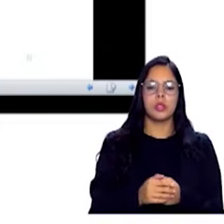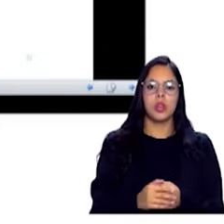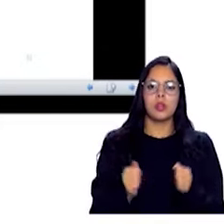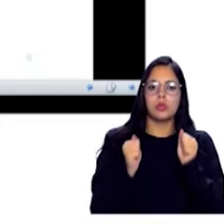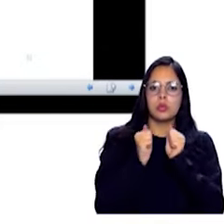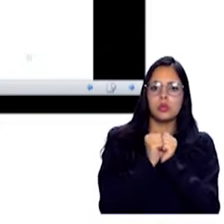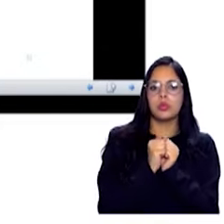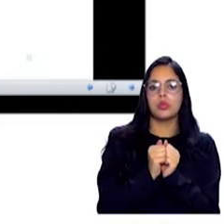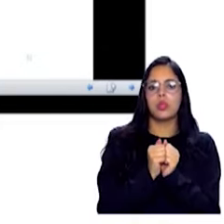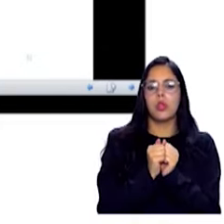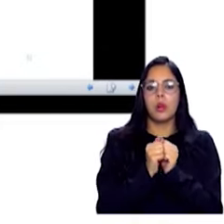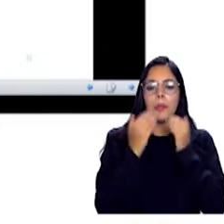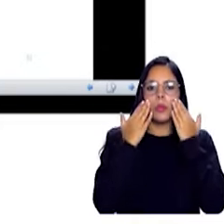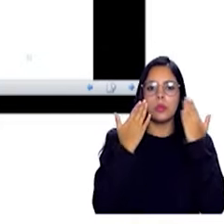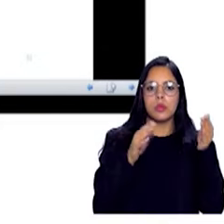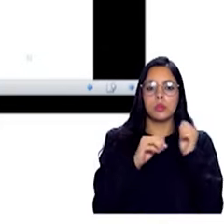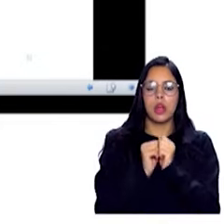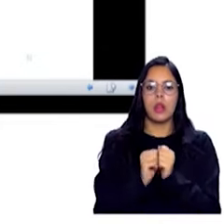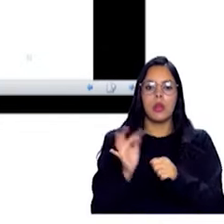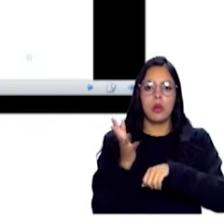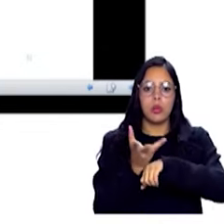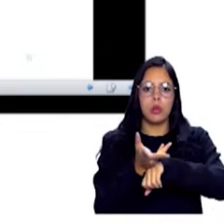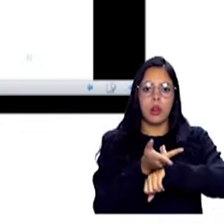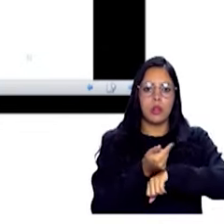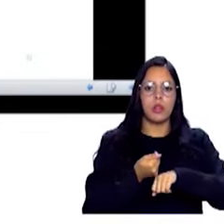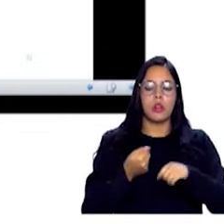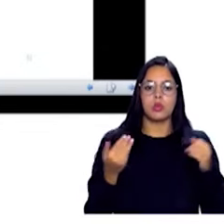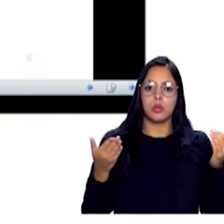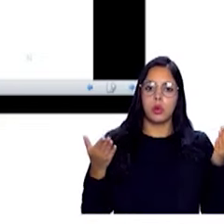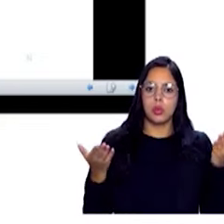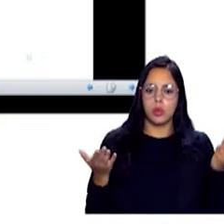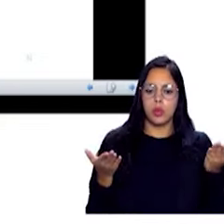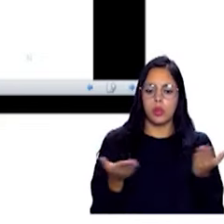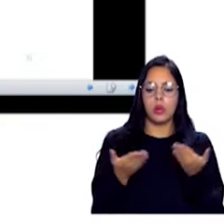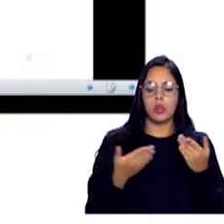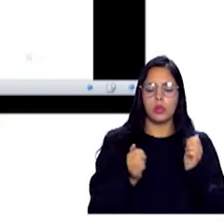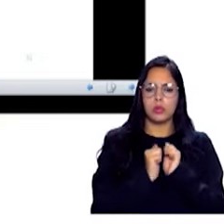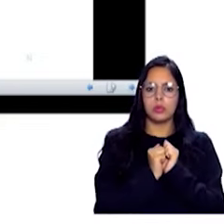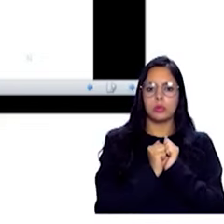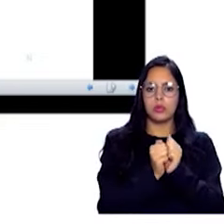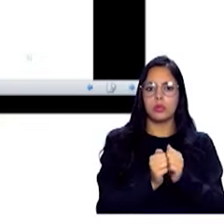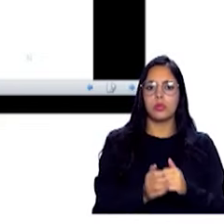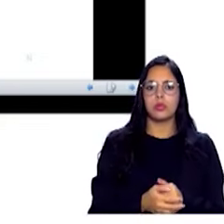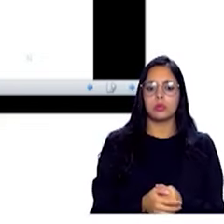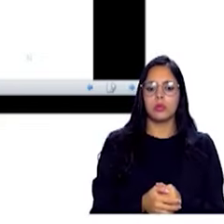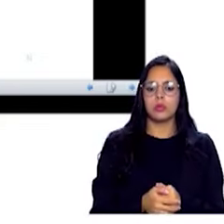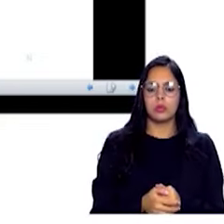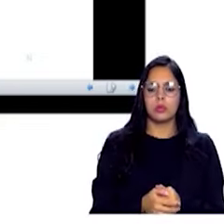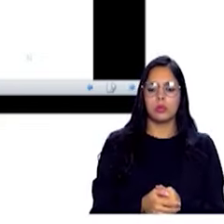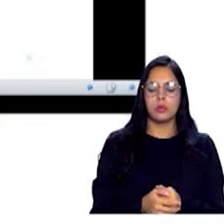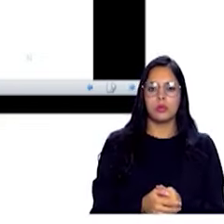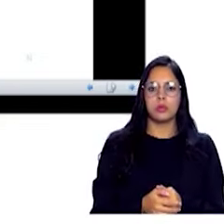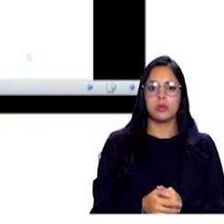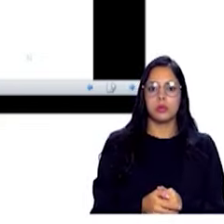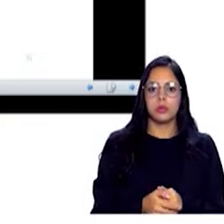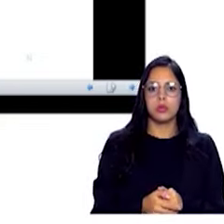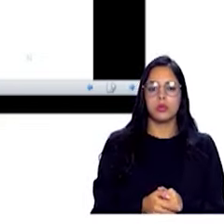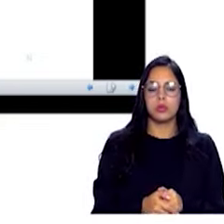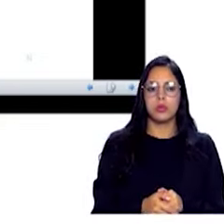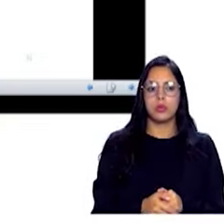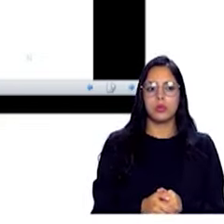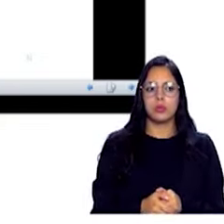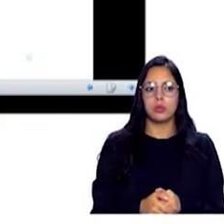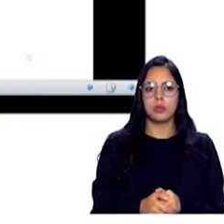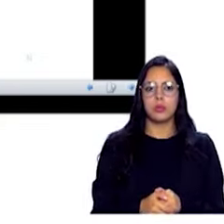sono ambigue le norme che regolano la cassazione ma lo anche se non soprattutto l'atteggiamento Della corte come ha osservato sempre Il